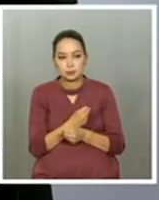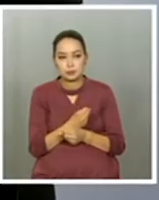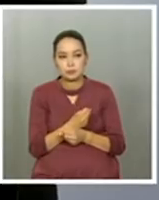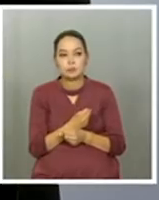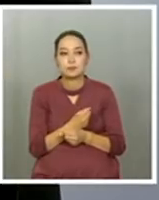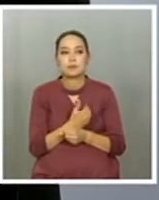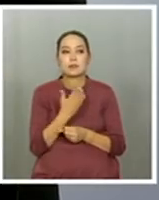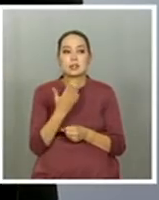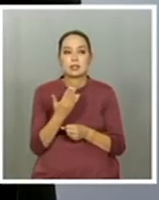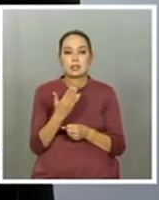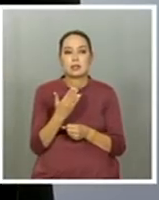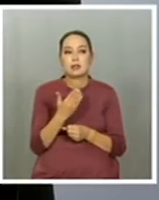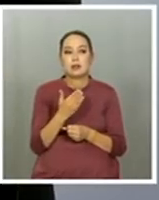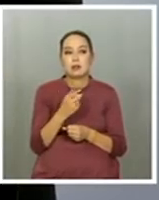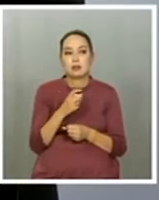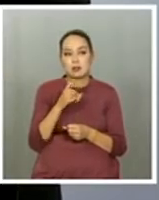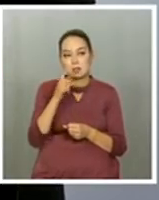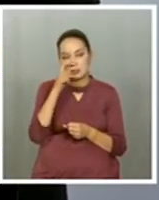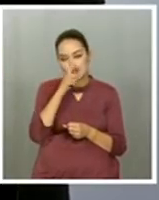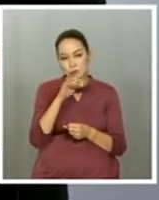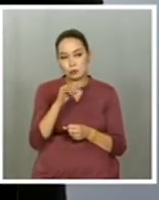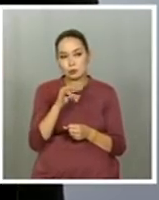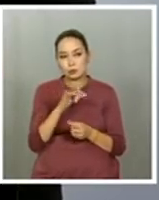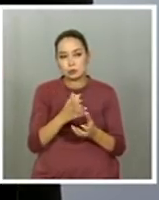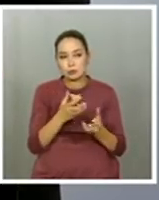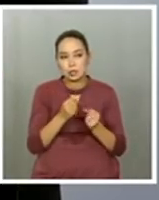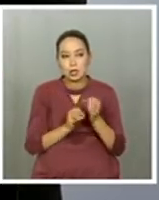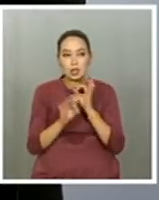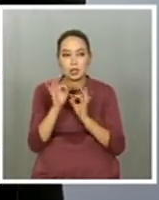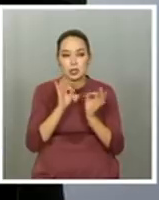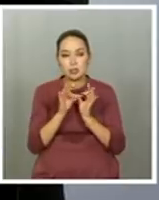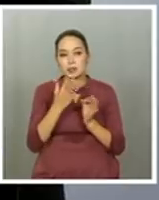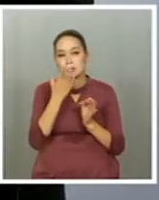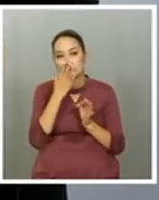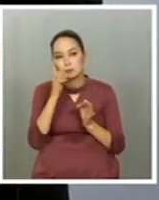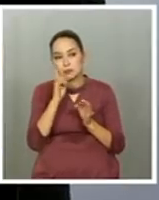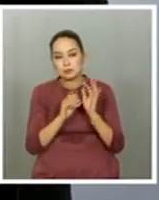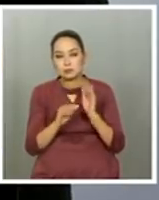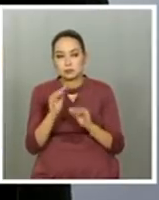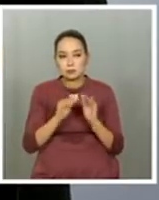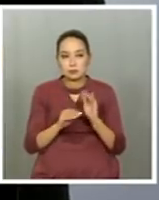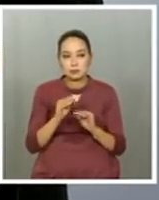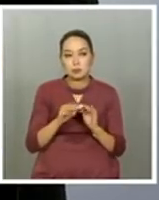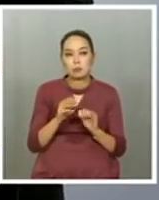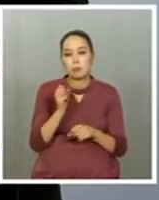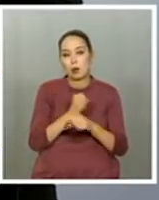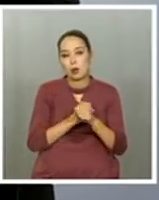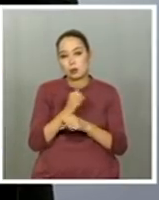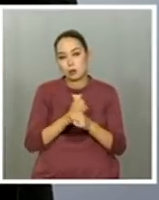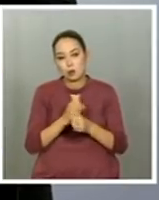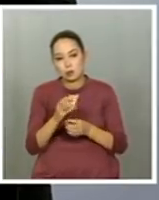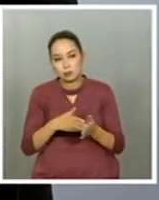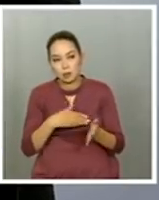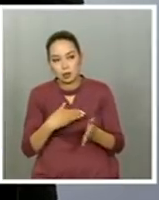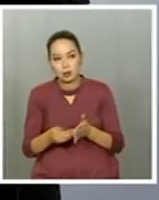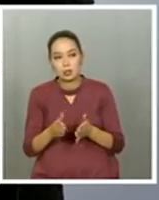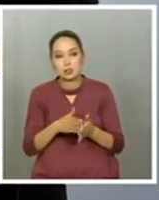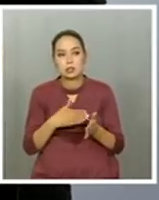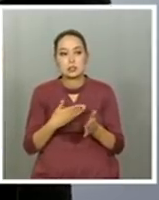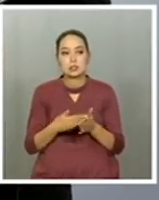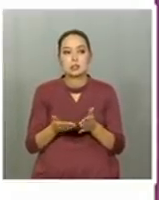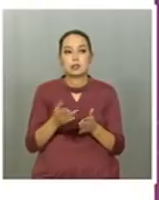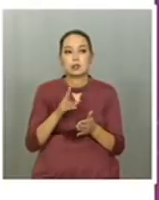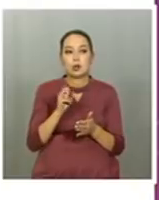үшін, дәрі хош иісті заттар өндірісіне, мотор майын алу үшін, сондай-ақ синтетикалық